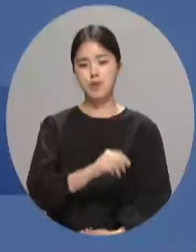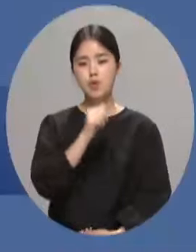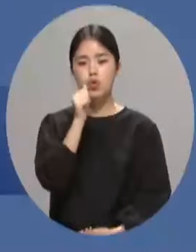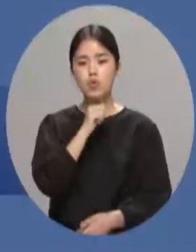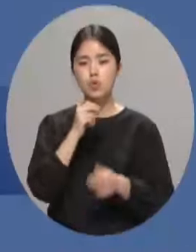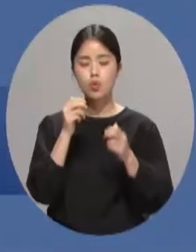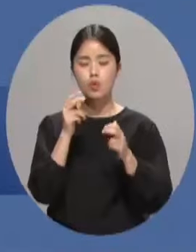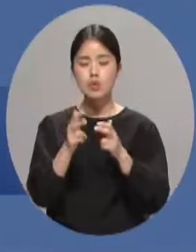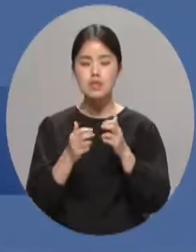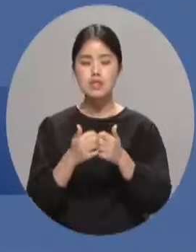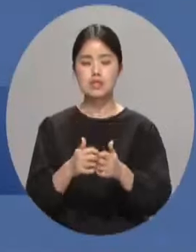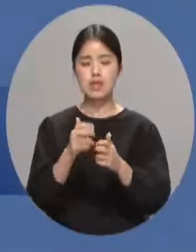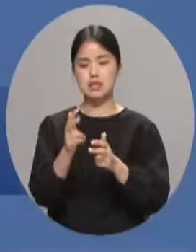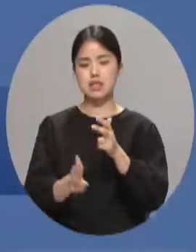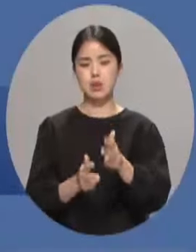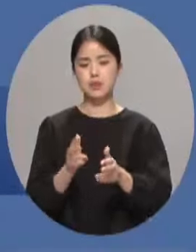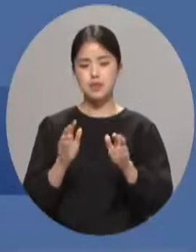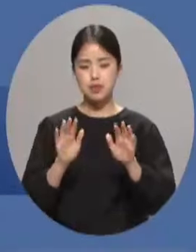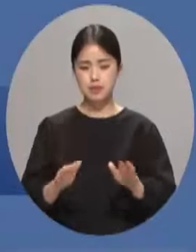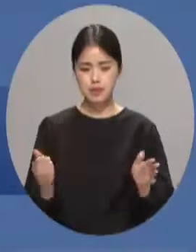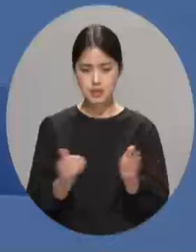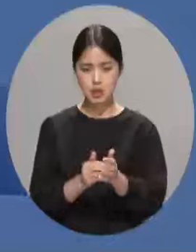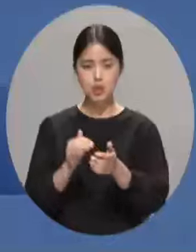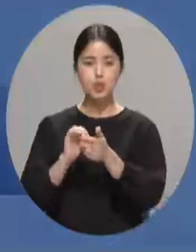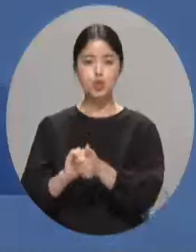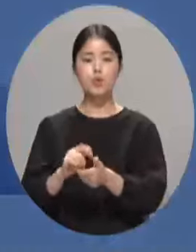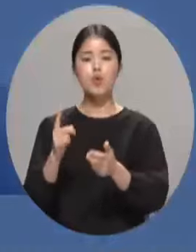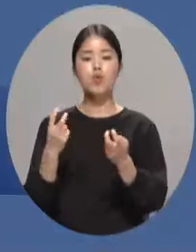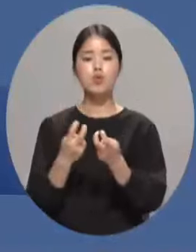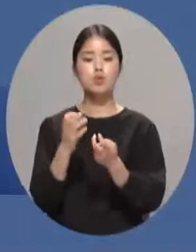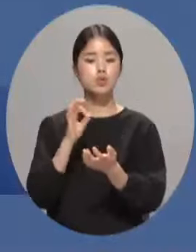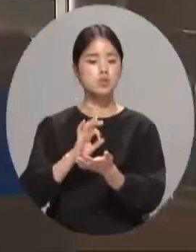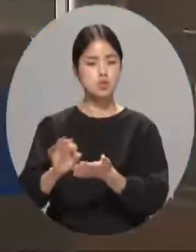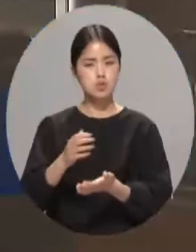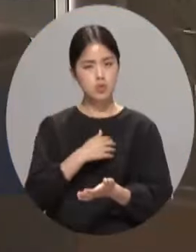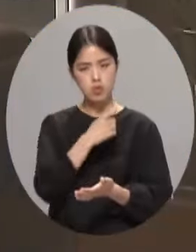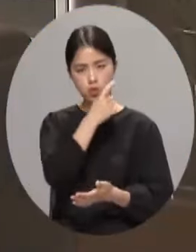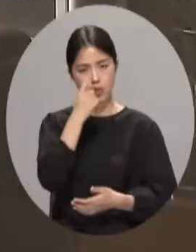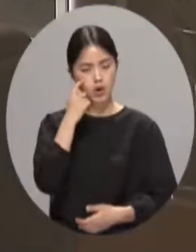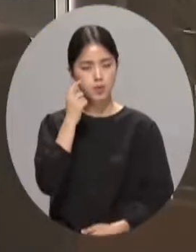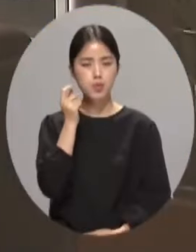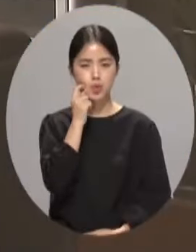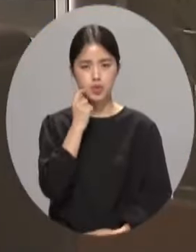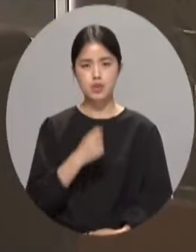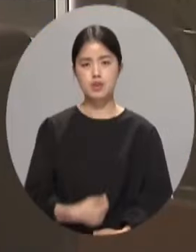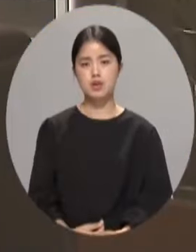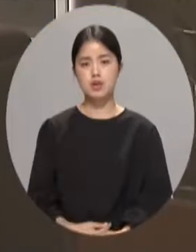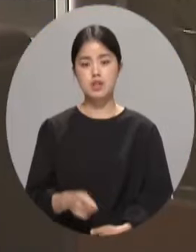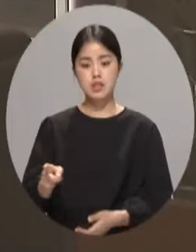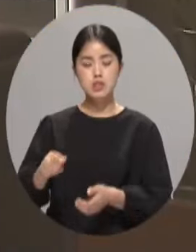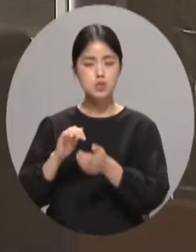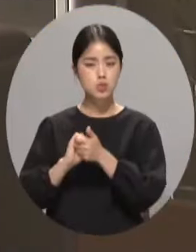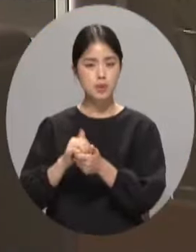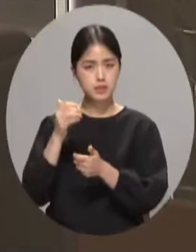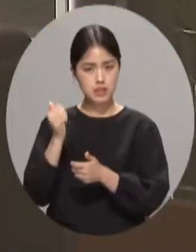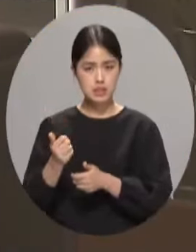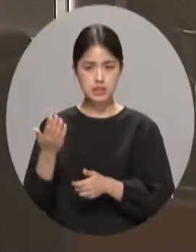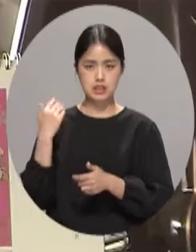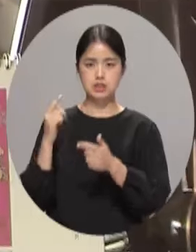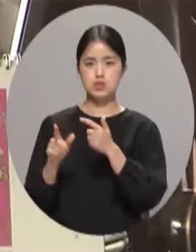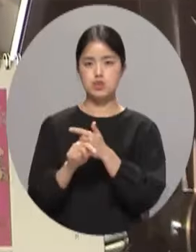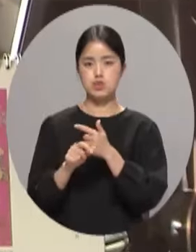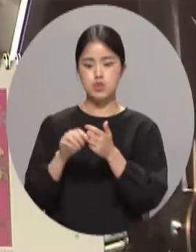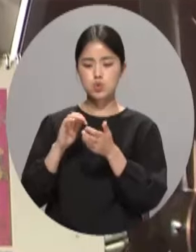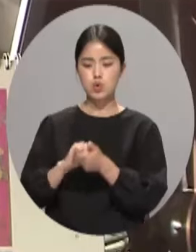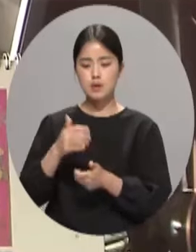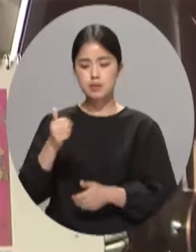파종기 사업이 이제 농협에서 그 돈을 어떻게 썼는지는 저희가 확인이 안 되는 거고요. 문제의 조합장은 지난해 2월